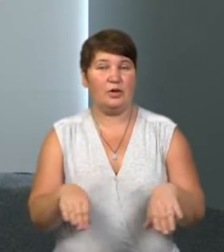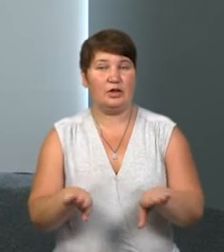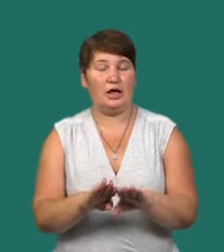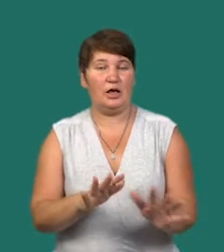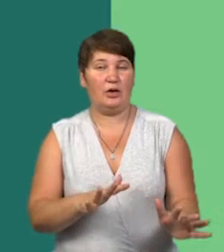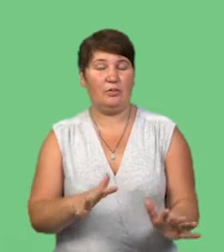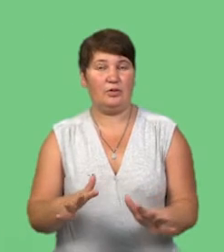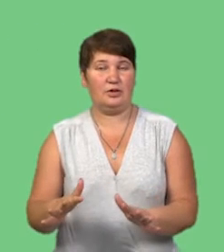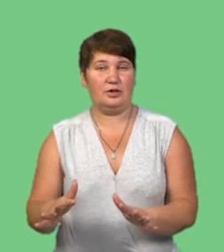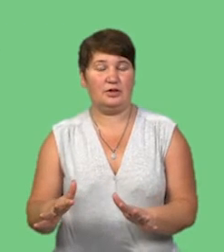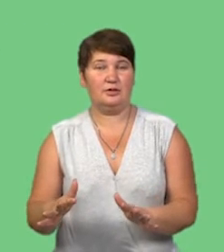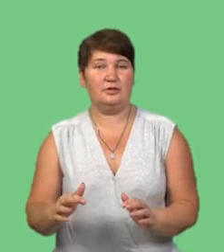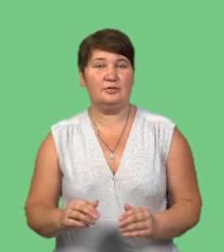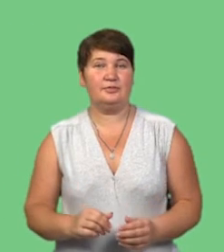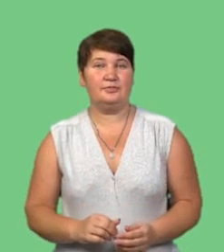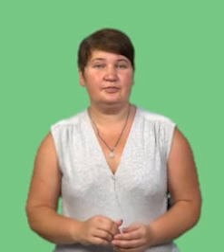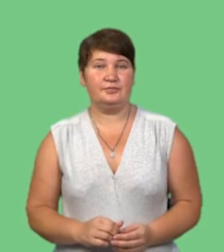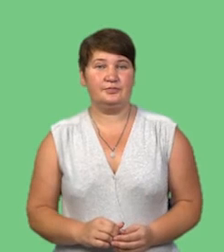події.